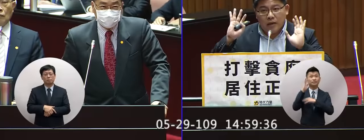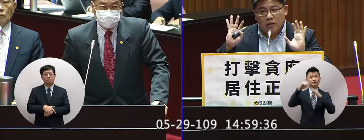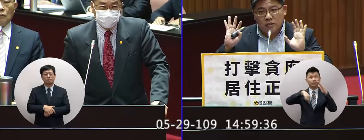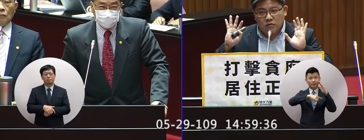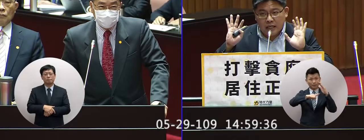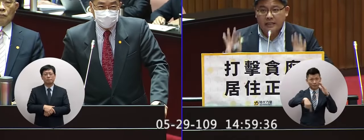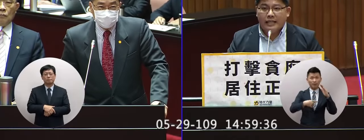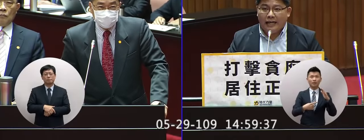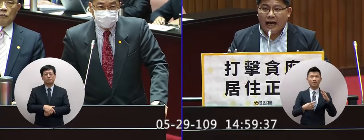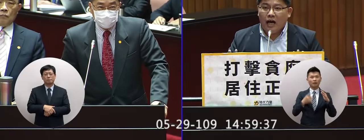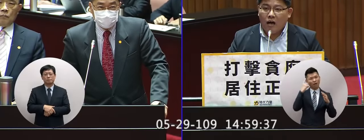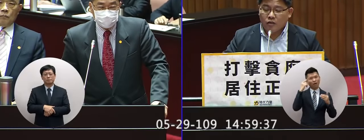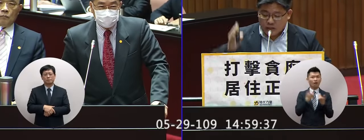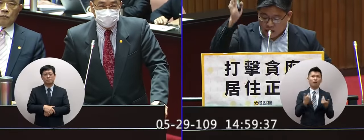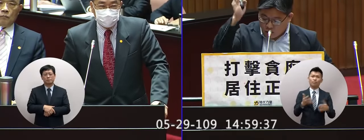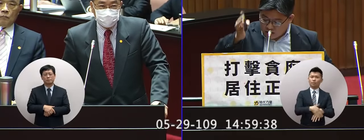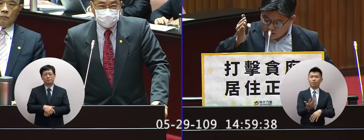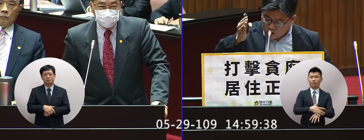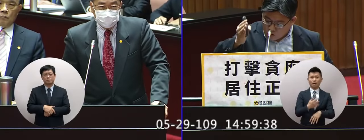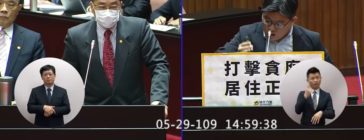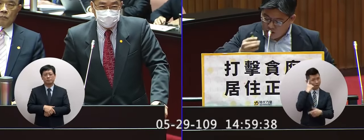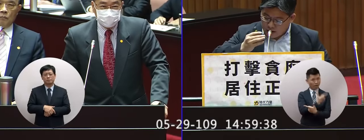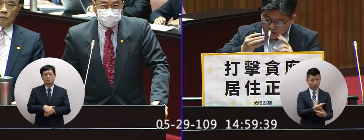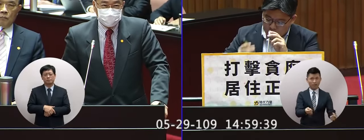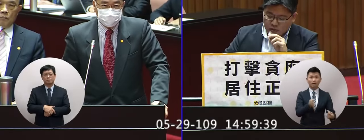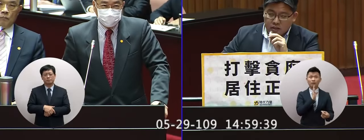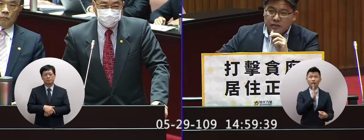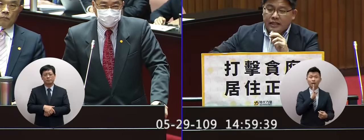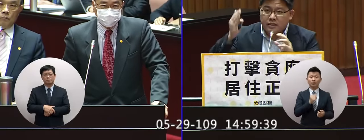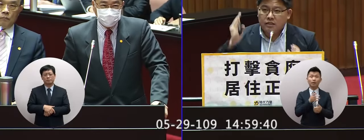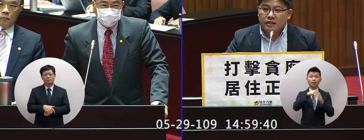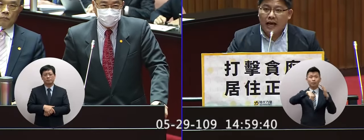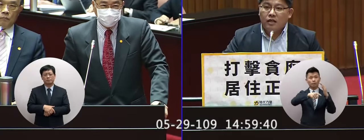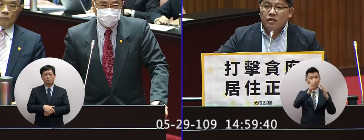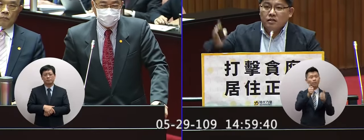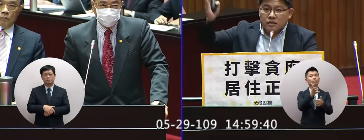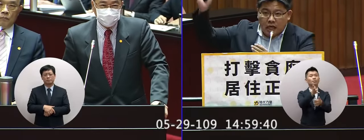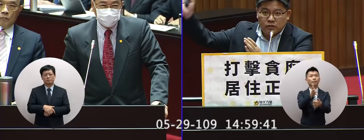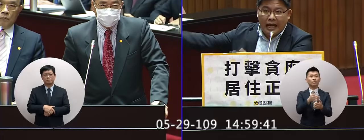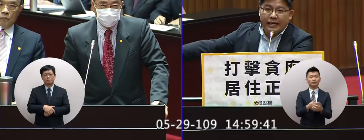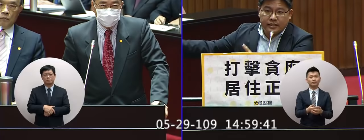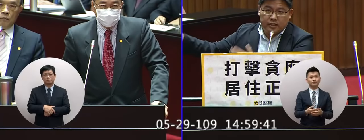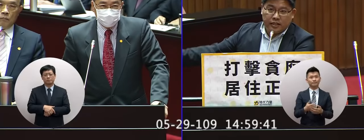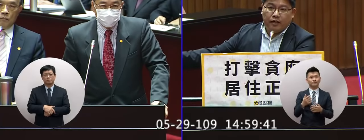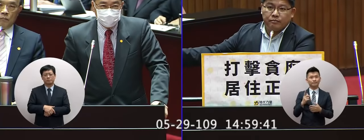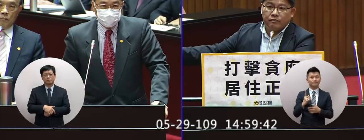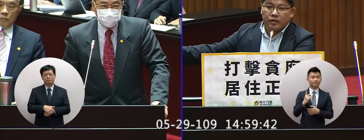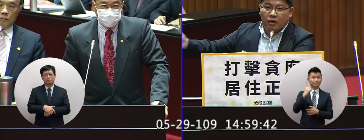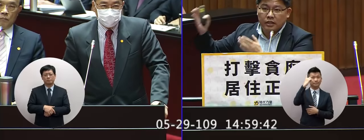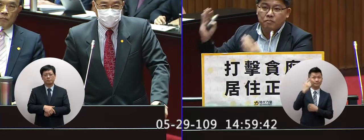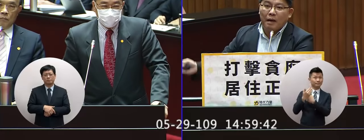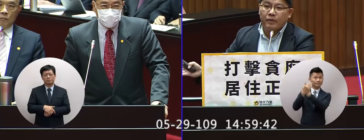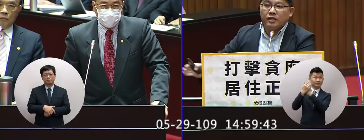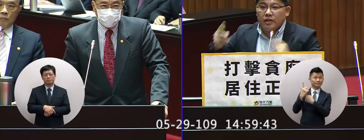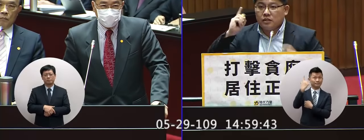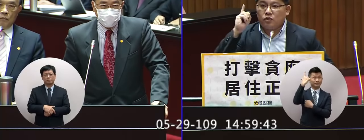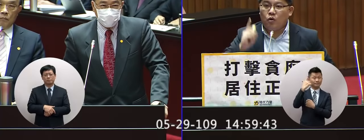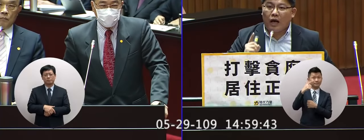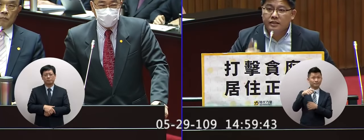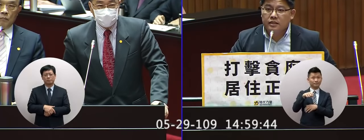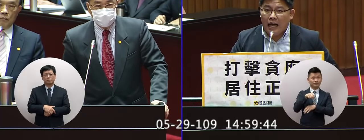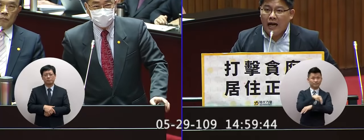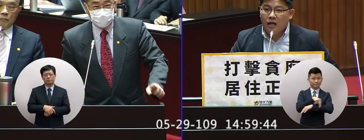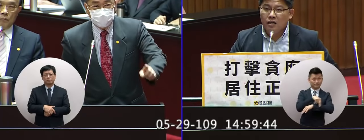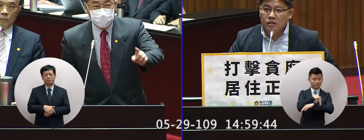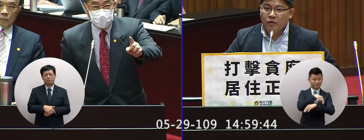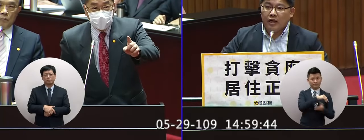院应该没有几挂意见啊。院长，我的意思是说，那是不是也是一样？ 照上一次的哦这个版本，因为已经送